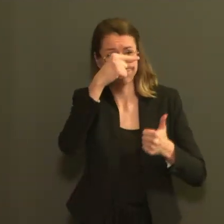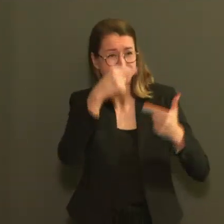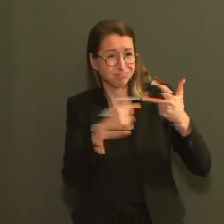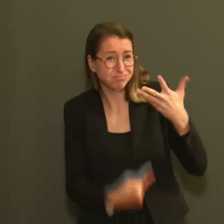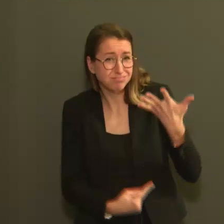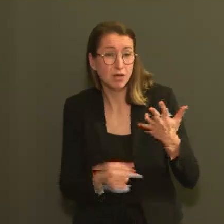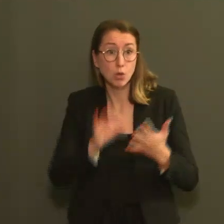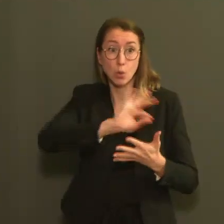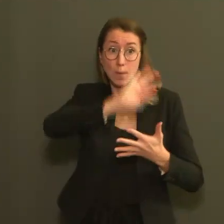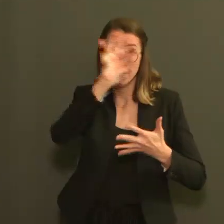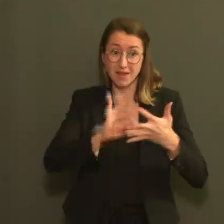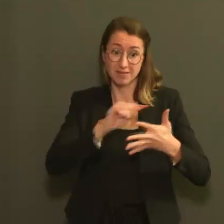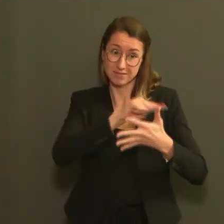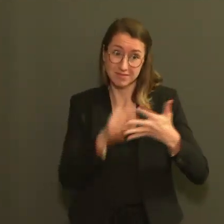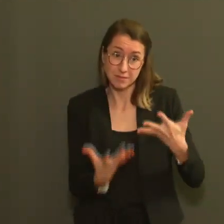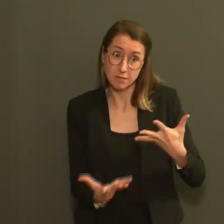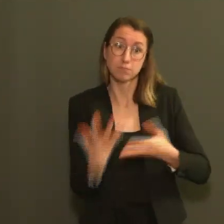au coronavirus.